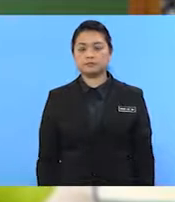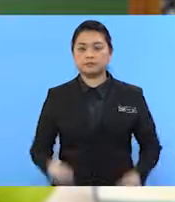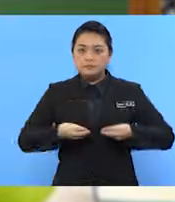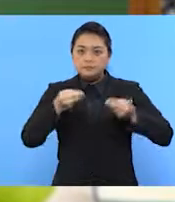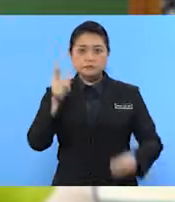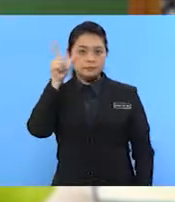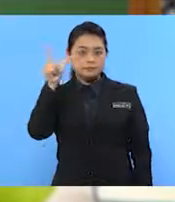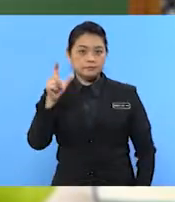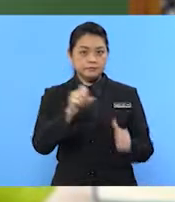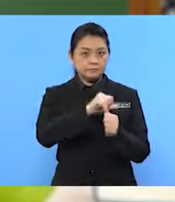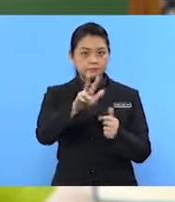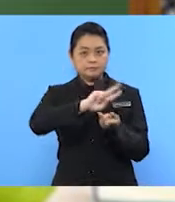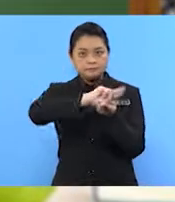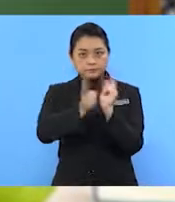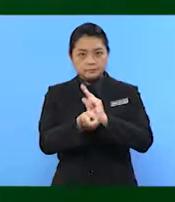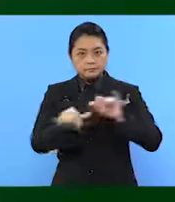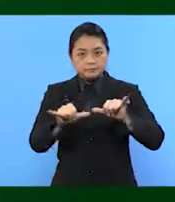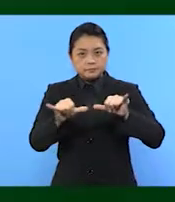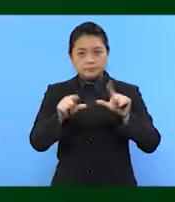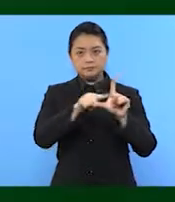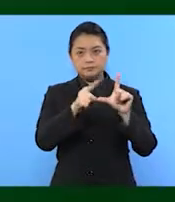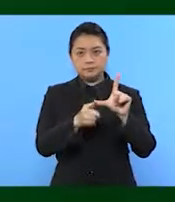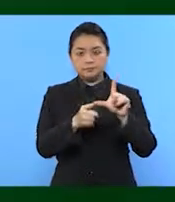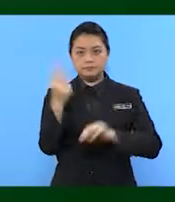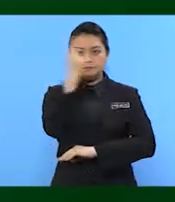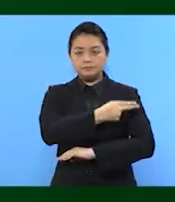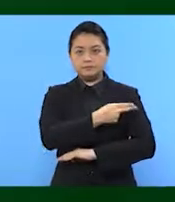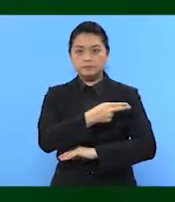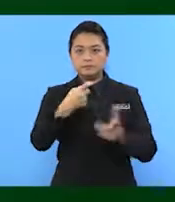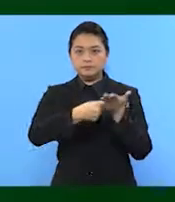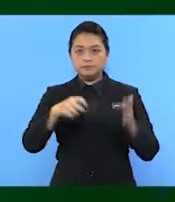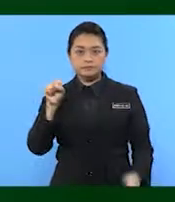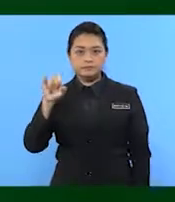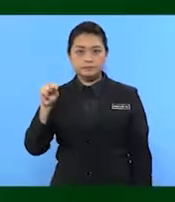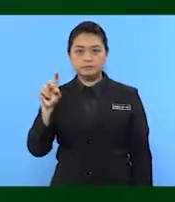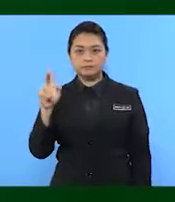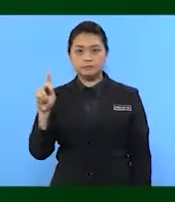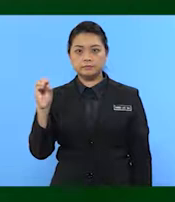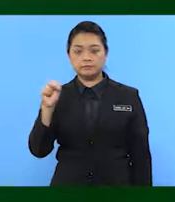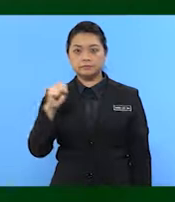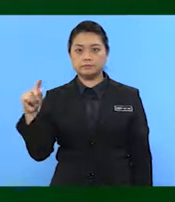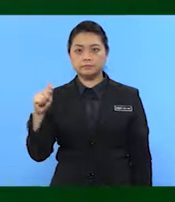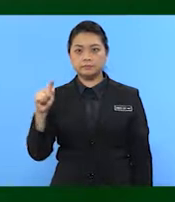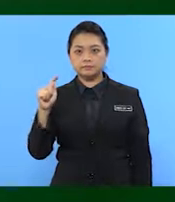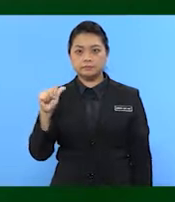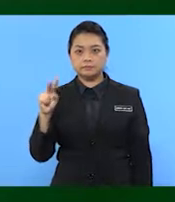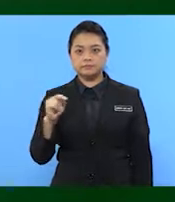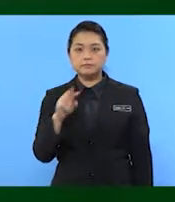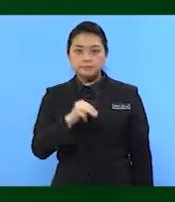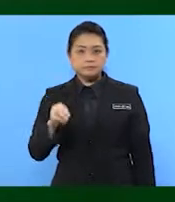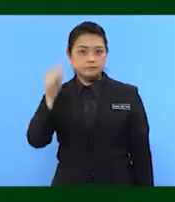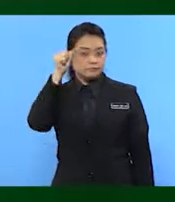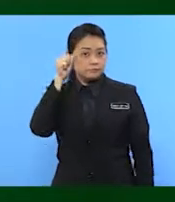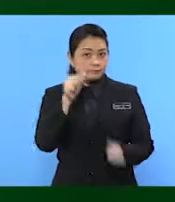Bagi melihat kesan perubahan saiz sudut terhadap nilai sinus, kosinus dan tangent, murid-murid,